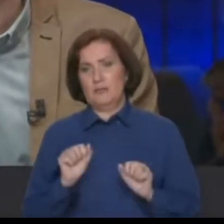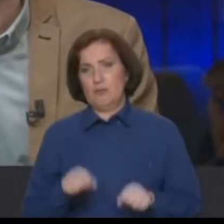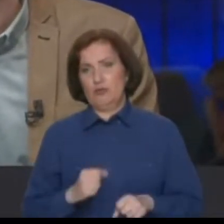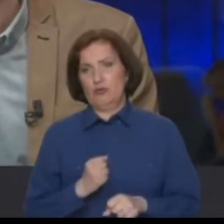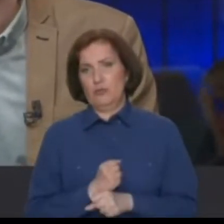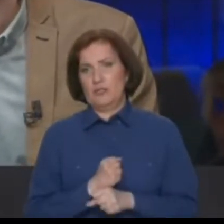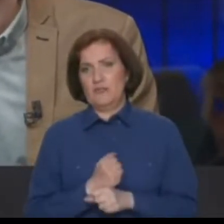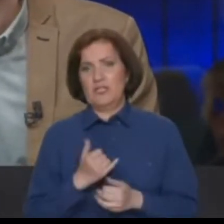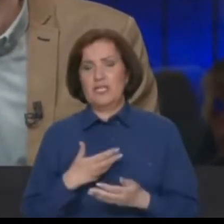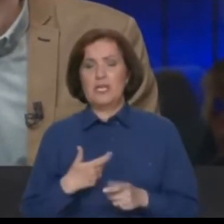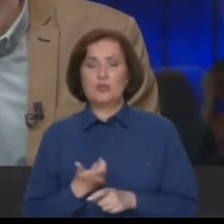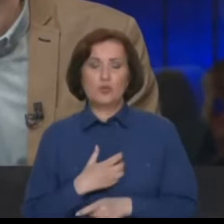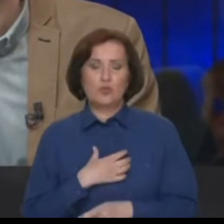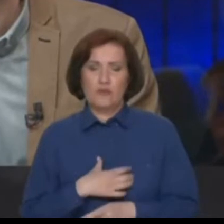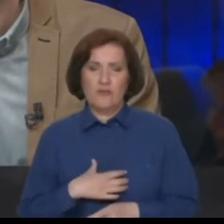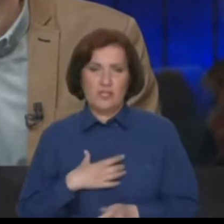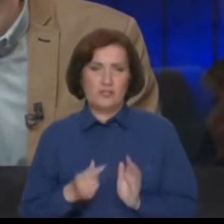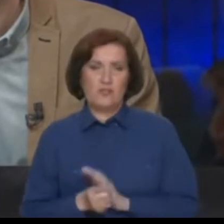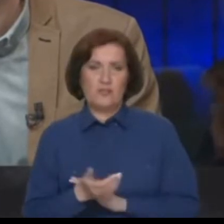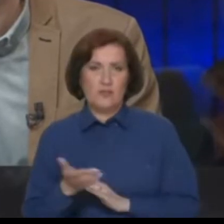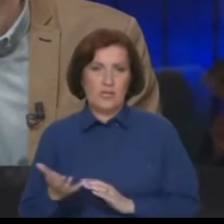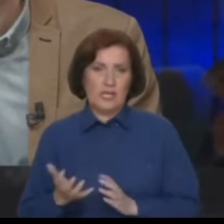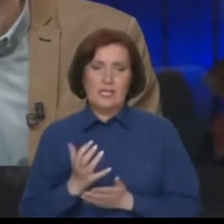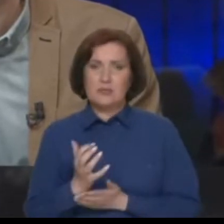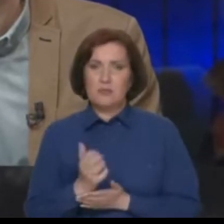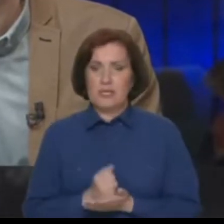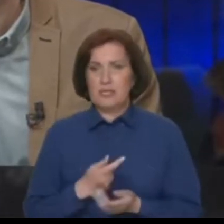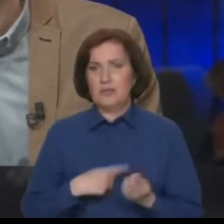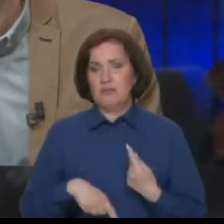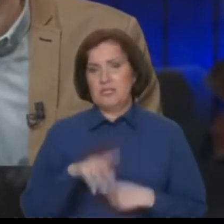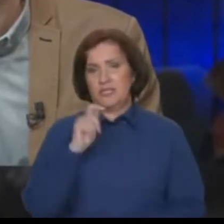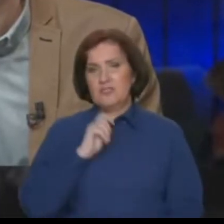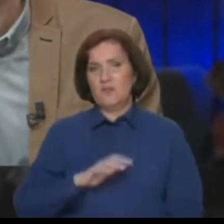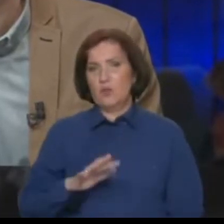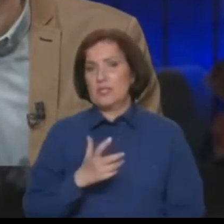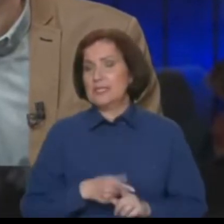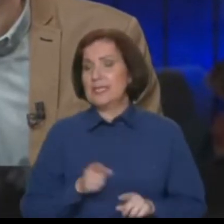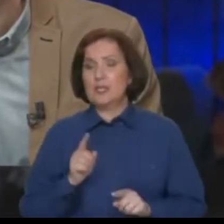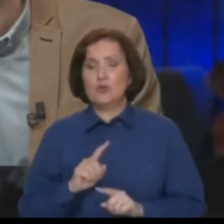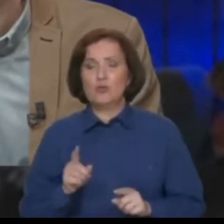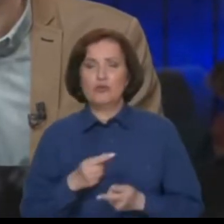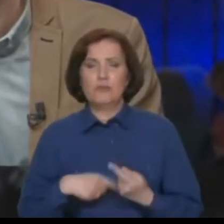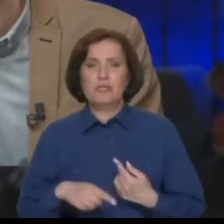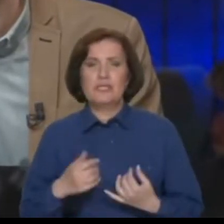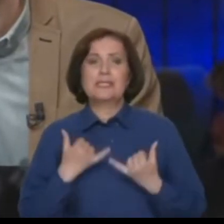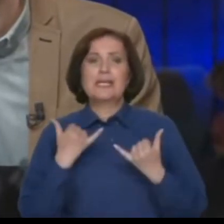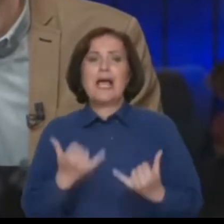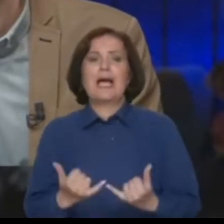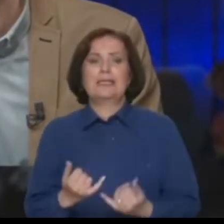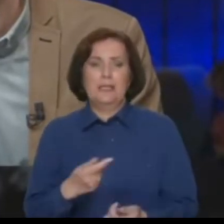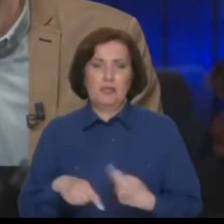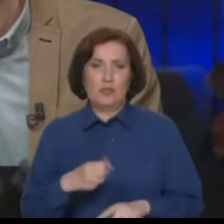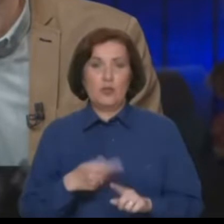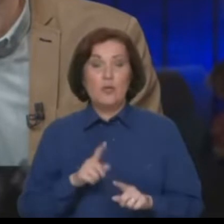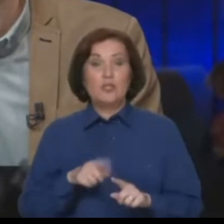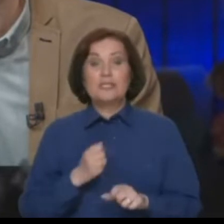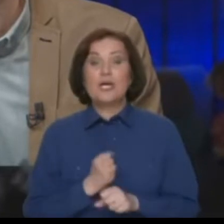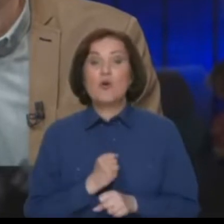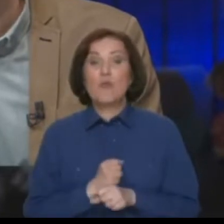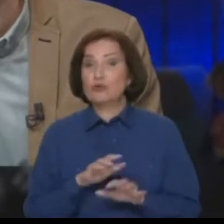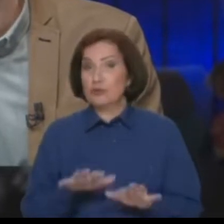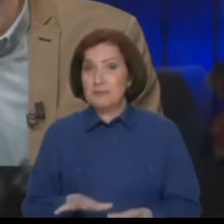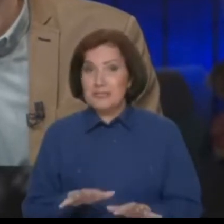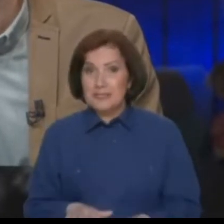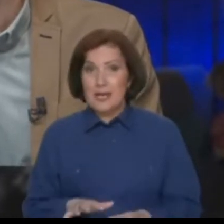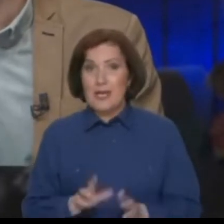зможуть працювати. Для нас дуже важливо з вами зберегти бізнес в Україні. І це не тому, що бізнес заради бізнесу. Це тому, що це робочі